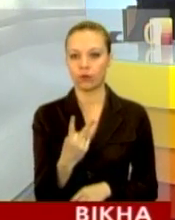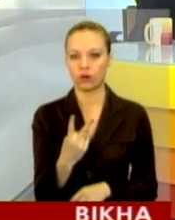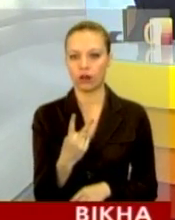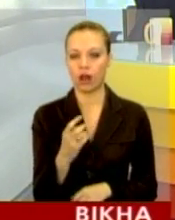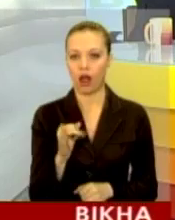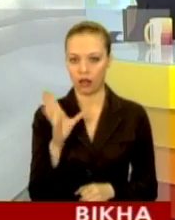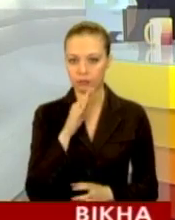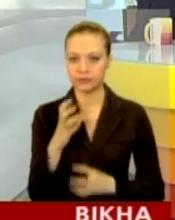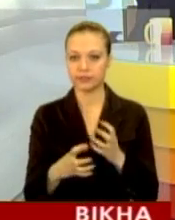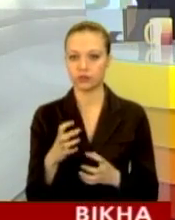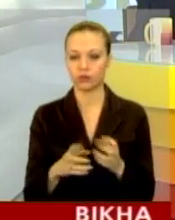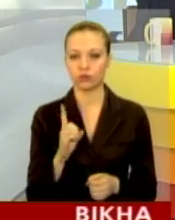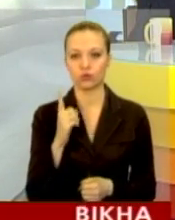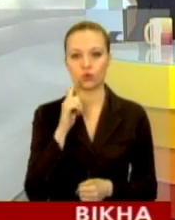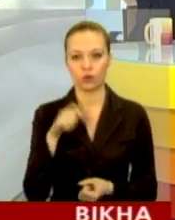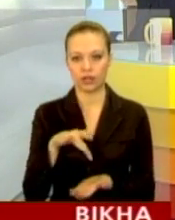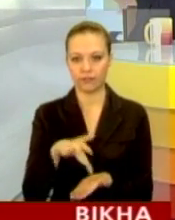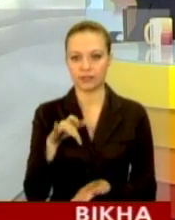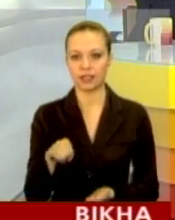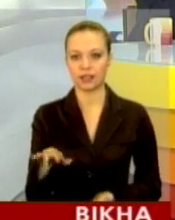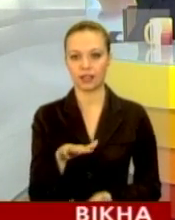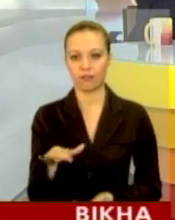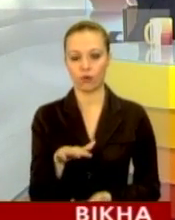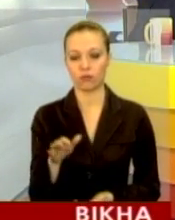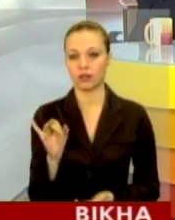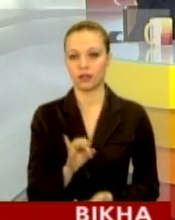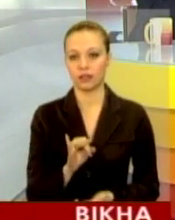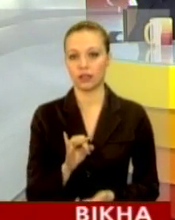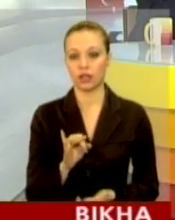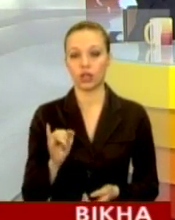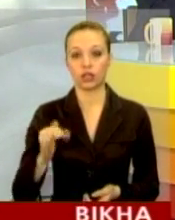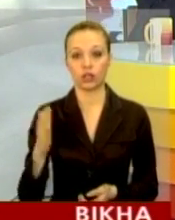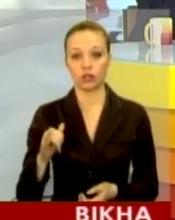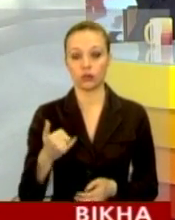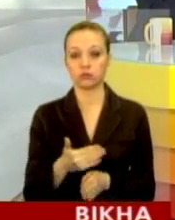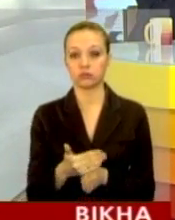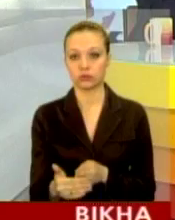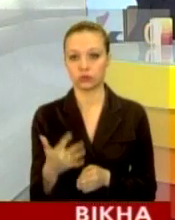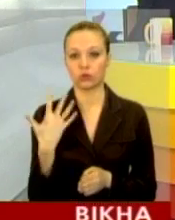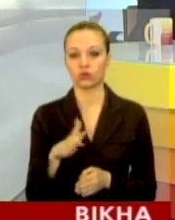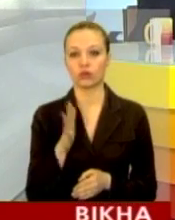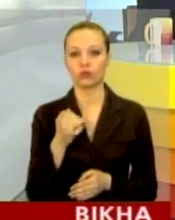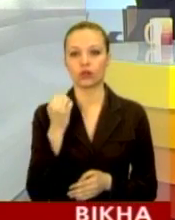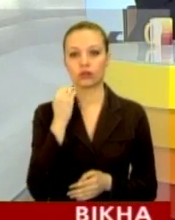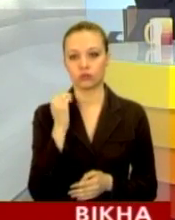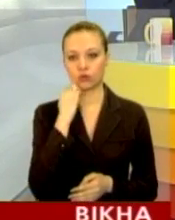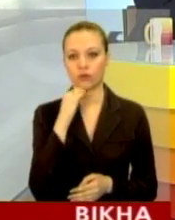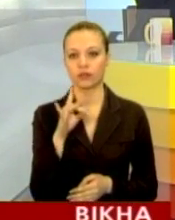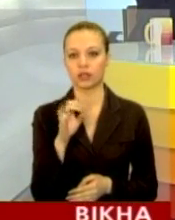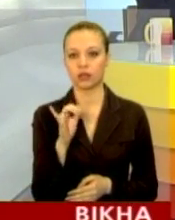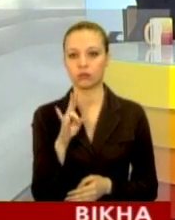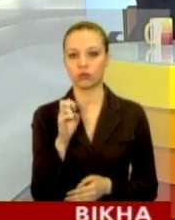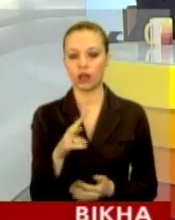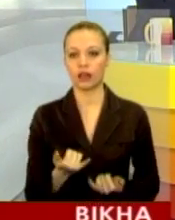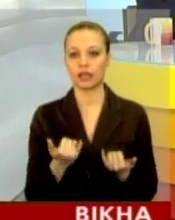в світову, тому що Україна в центрі Європи. І що неминуче тоді Нюрнберсько-московський трибунал